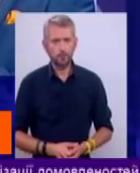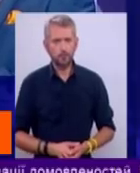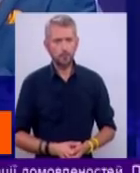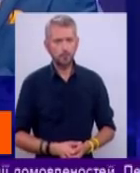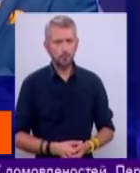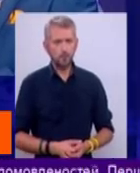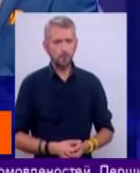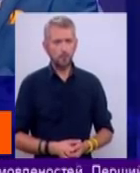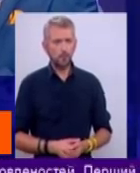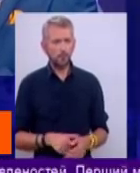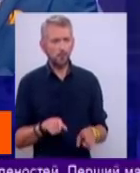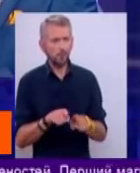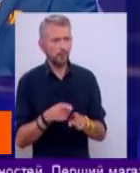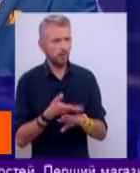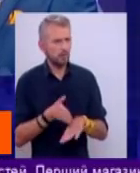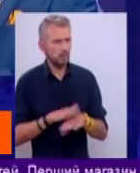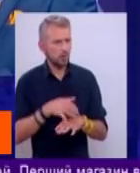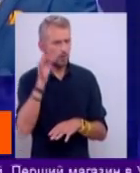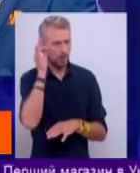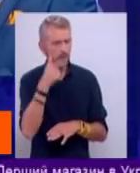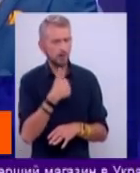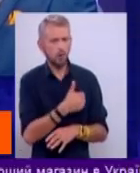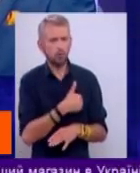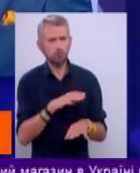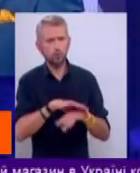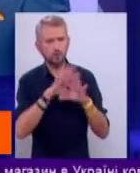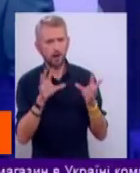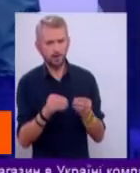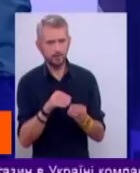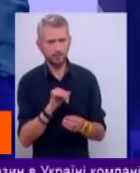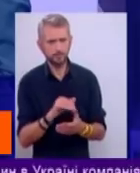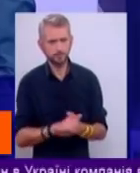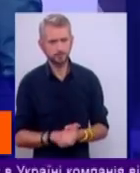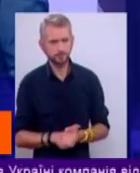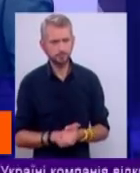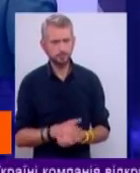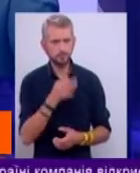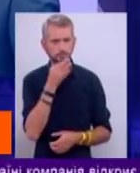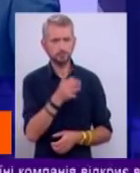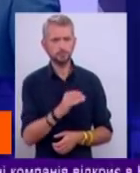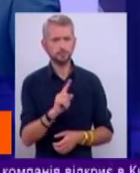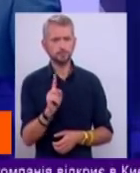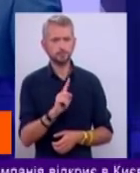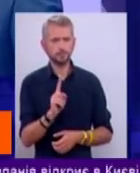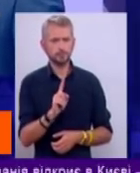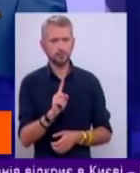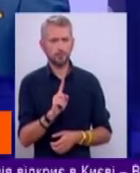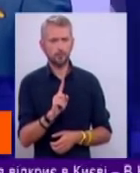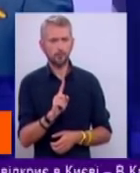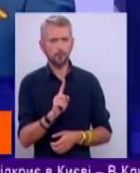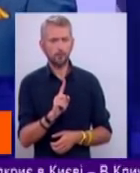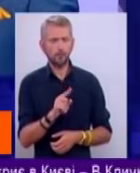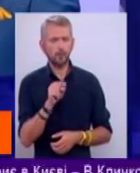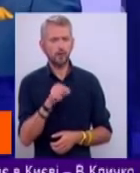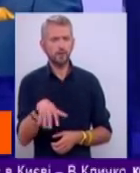Так, навіть складно зразу пригадати. Я просто хочу узагальнити, сказати, що в цих